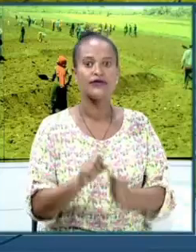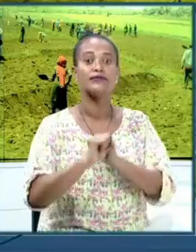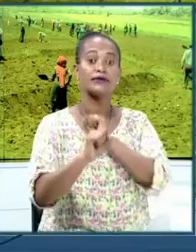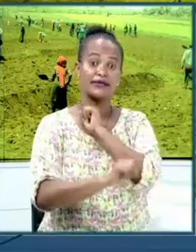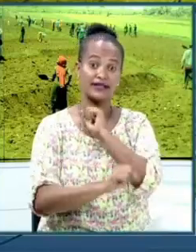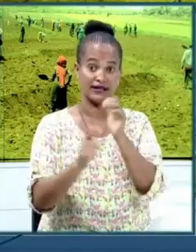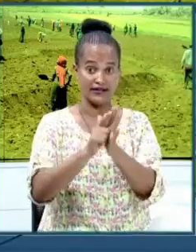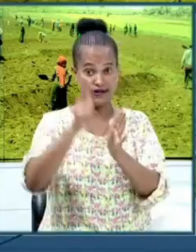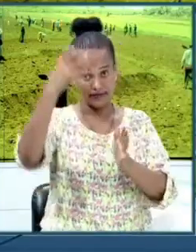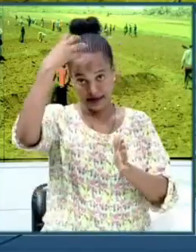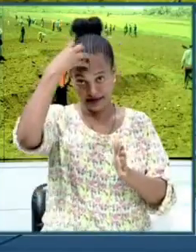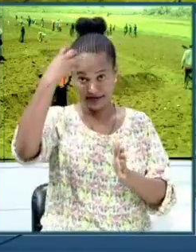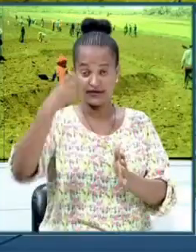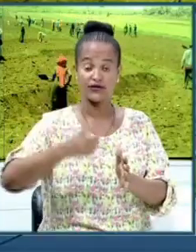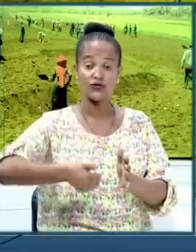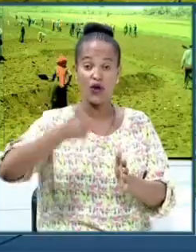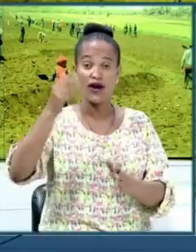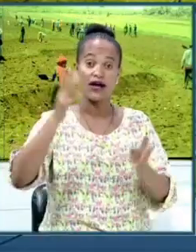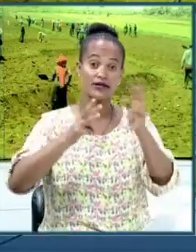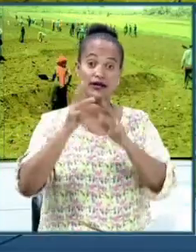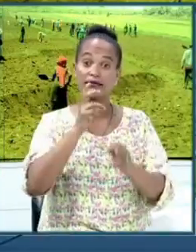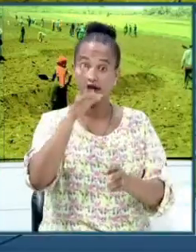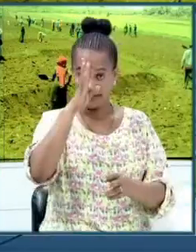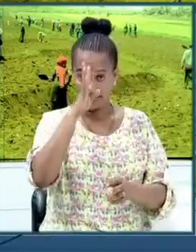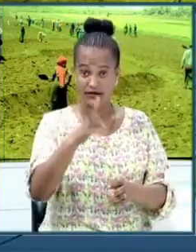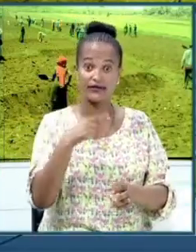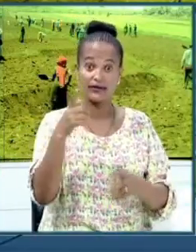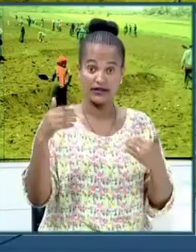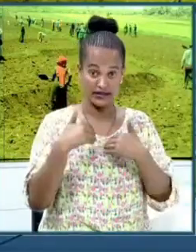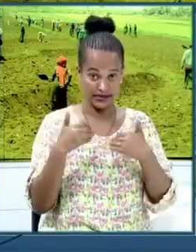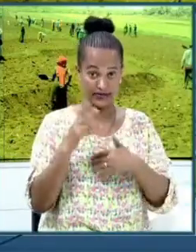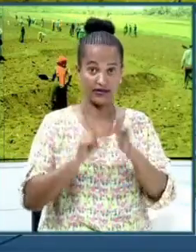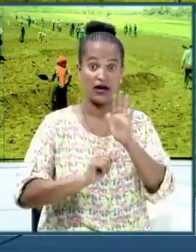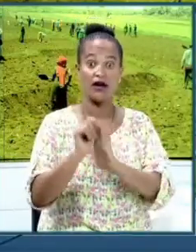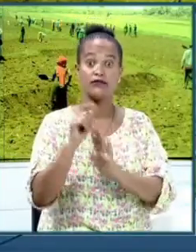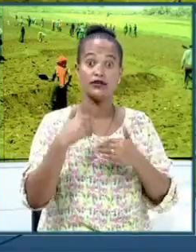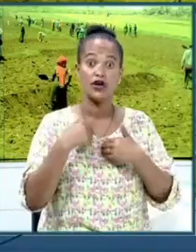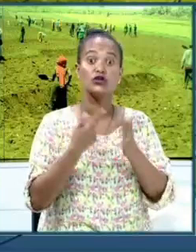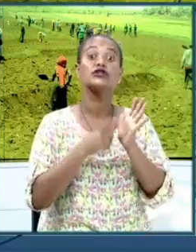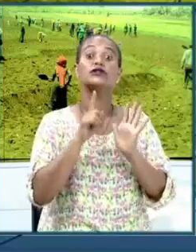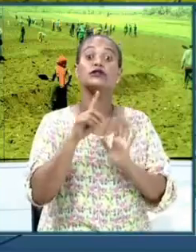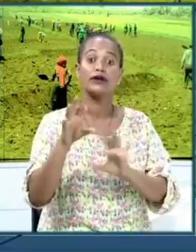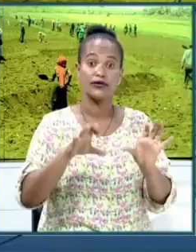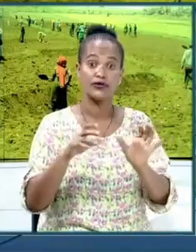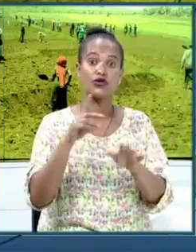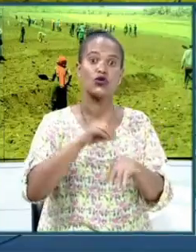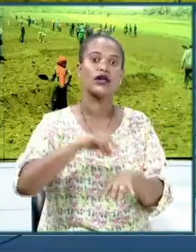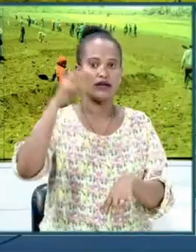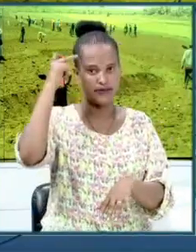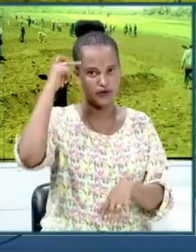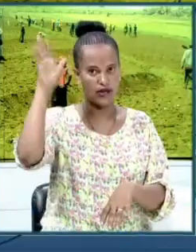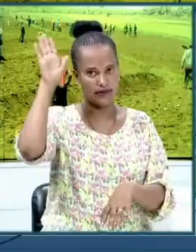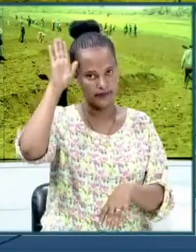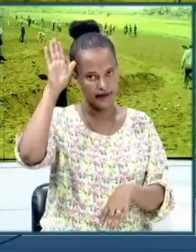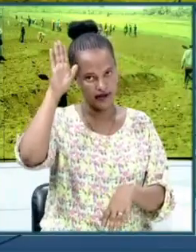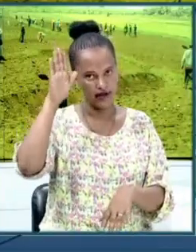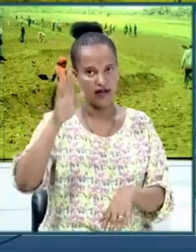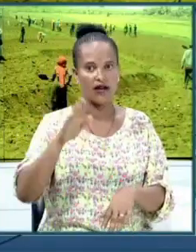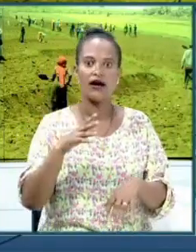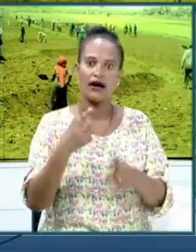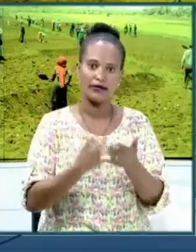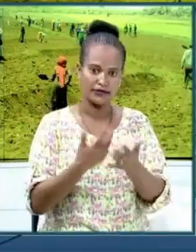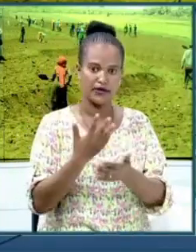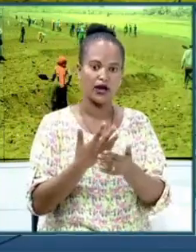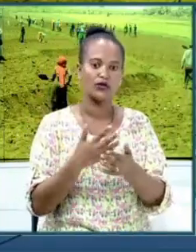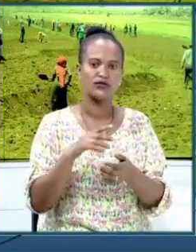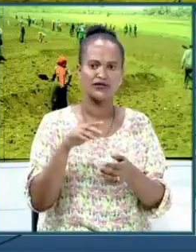ብመሰረት ሕገ መንግስቲ ምባልና ፀገም ከይፈጥረልና ዝብል ስጋኣት ህዝብና ምህላው ግልፂ ዝገበሩ ዶክተር ደብረጽዮን ገብረ ሚካኤል ኣብዚ መዳይ